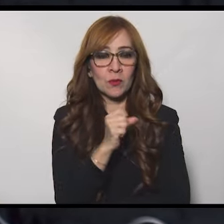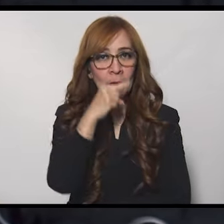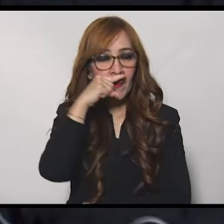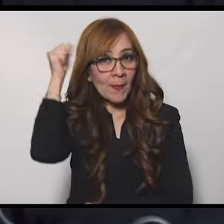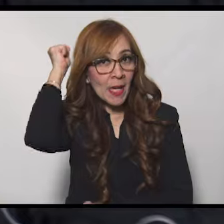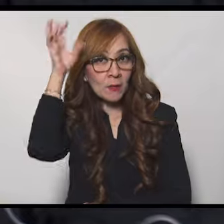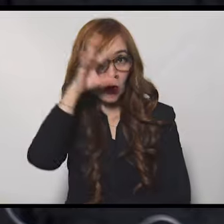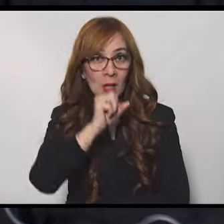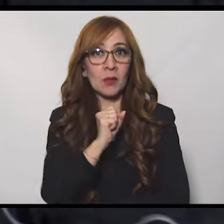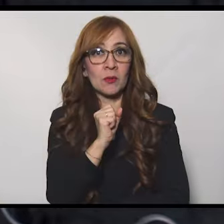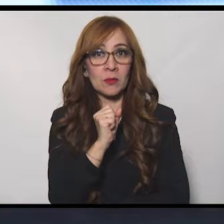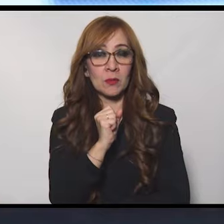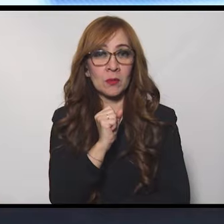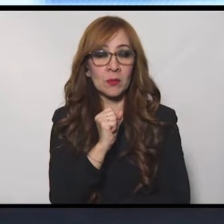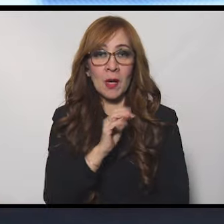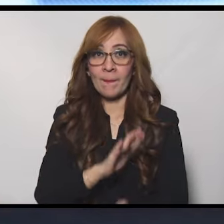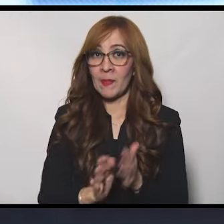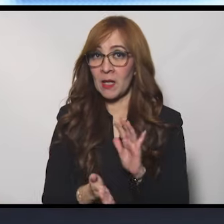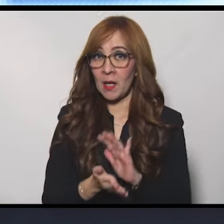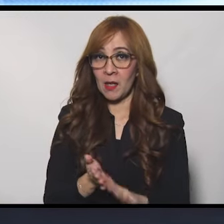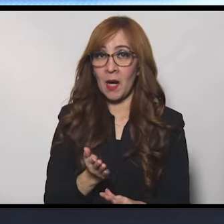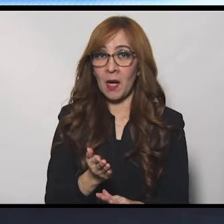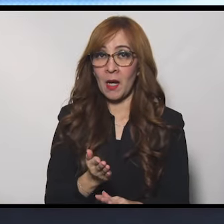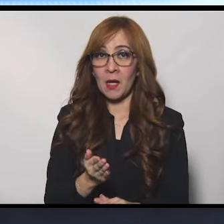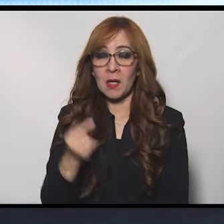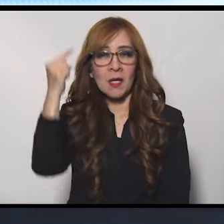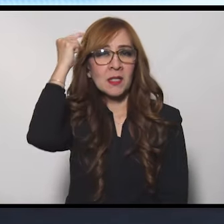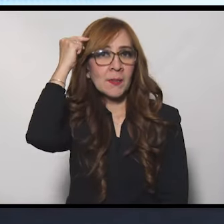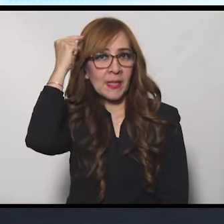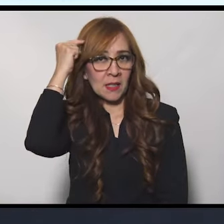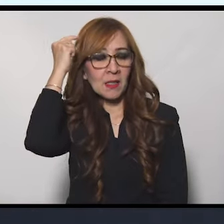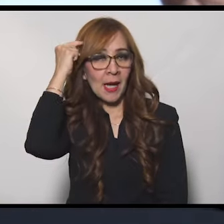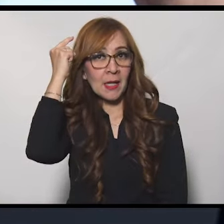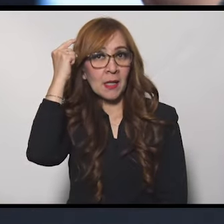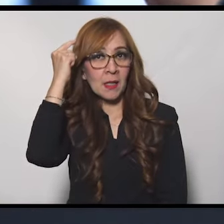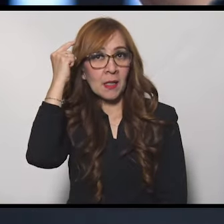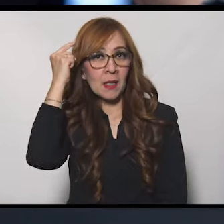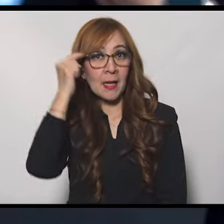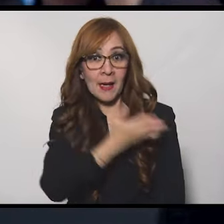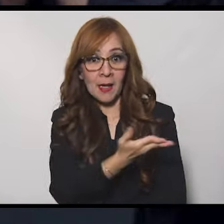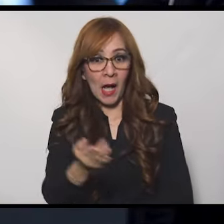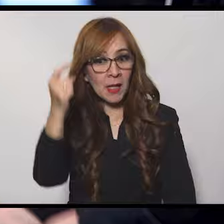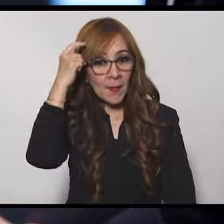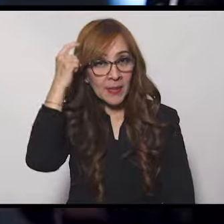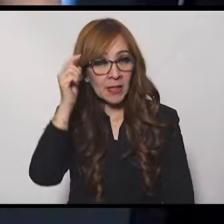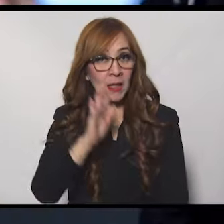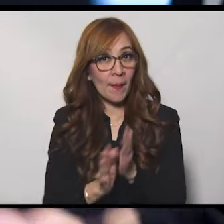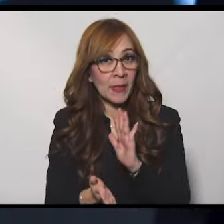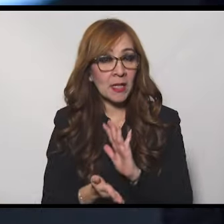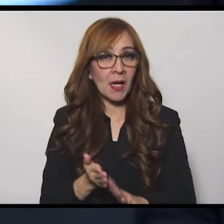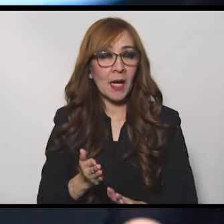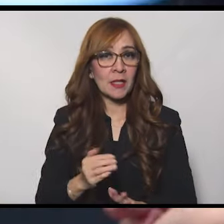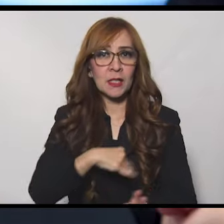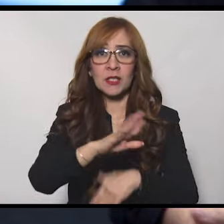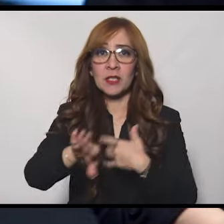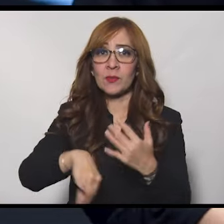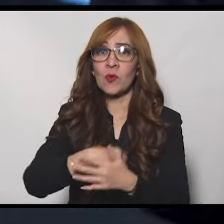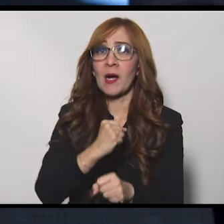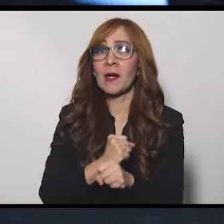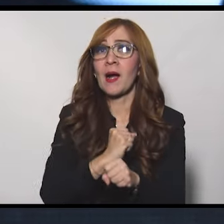Bapak-Ibu sudah tahu? Pernah gak terlintas di dalam pikirannya kita? Di setiap segala